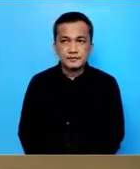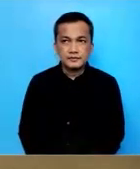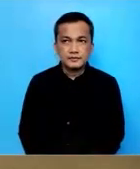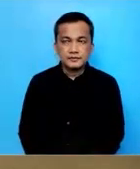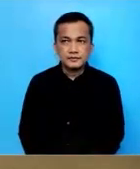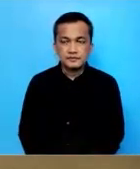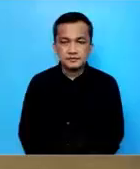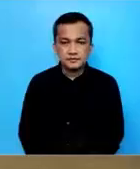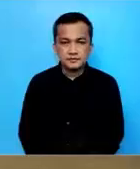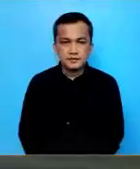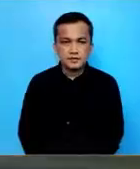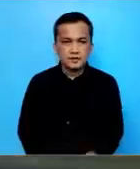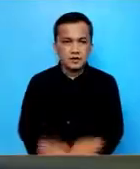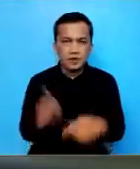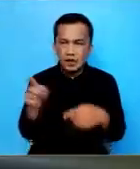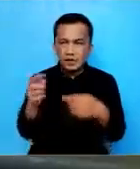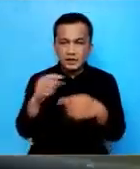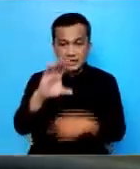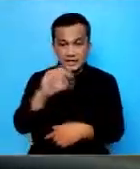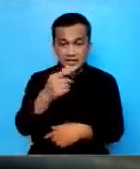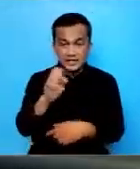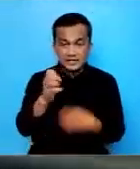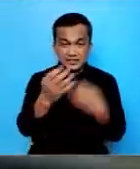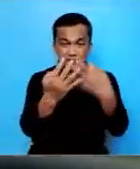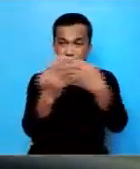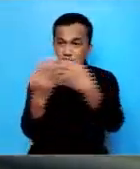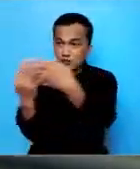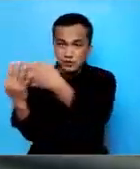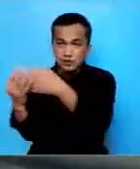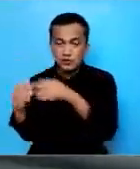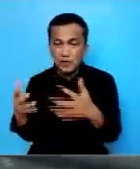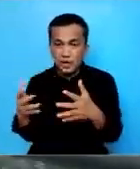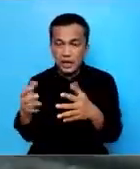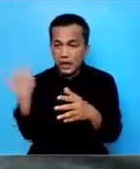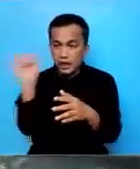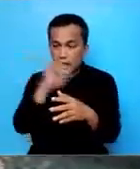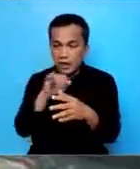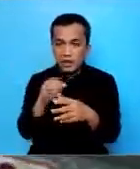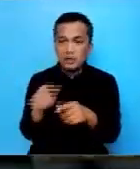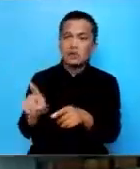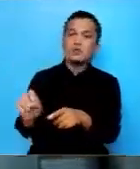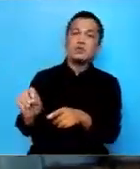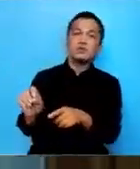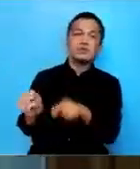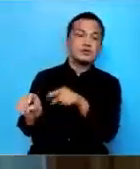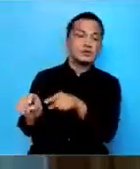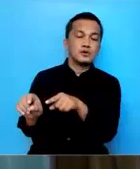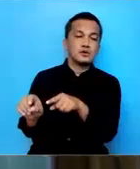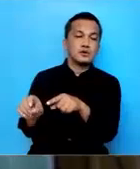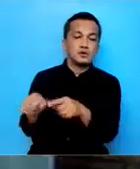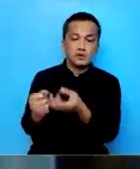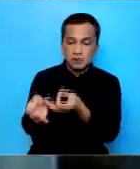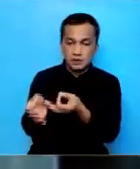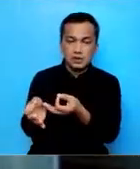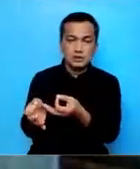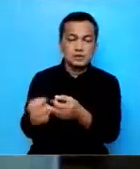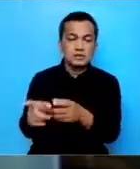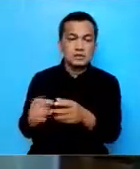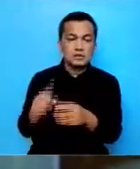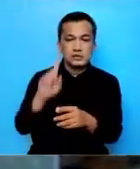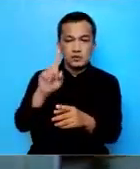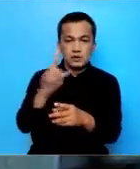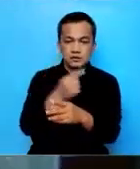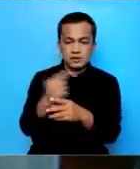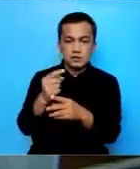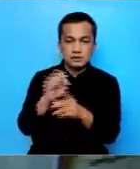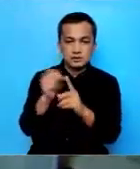Mga kulungang walang laman at mga imbakan ng patuka na nakatiwangwang lang. Yan ang isang linggo ng sitwasyon sa layer farm o manukang